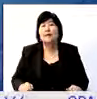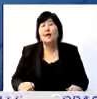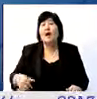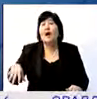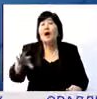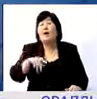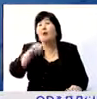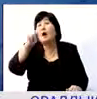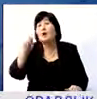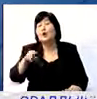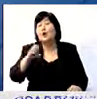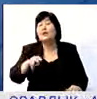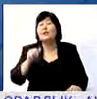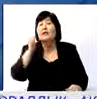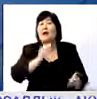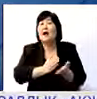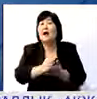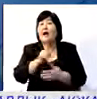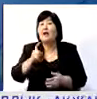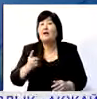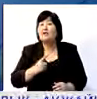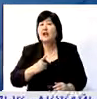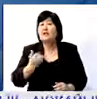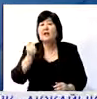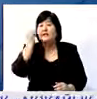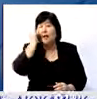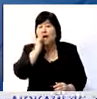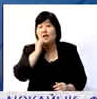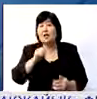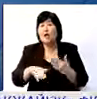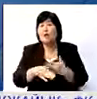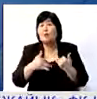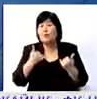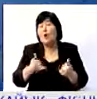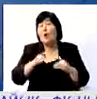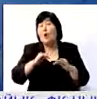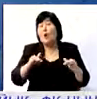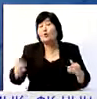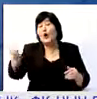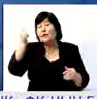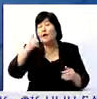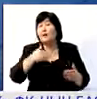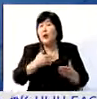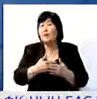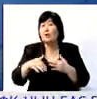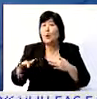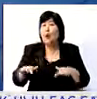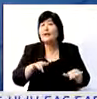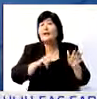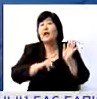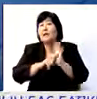Аймақта соғыс және тыл ардагерлері мен жалғыз басты қарияларға көмек көрсету мақсатында ұрпақ тағзымы атты патриоттық акция